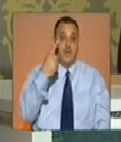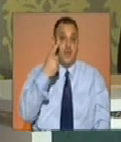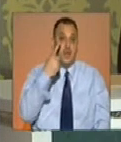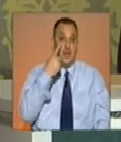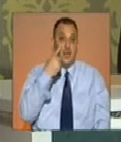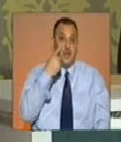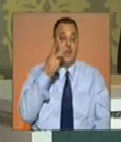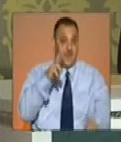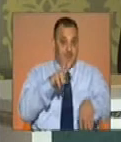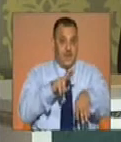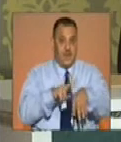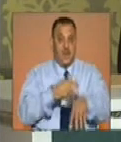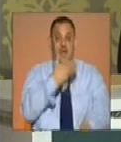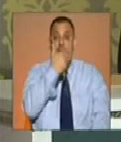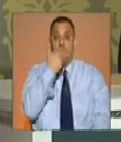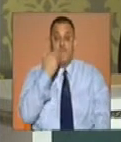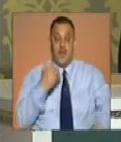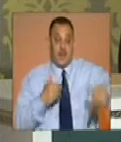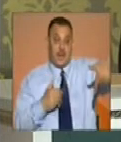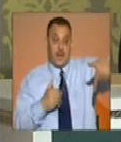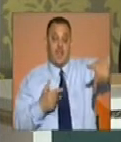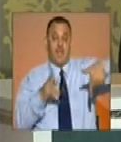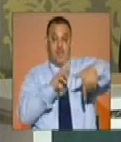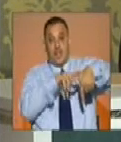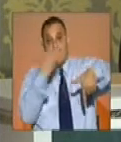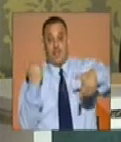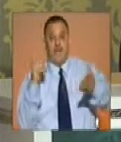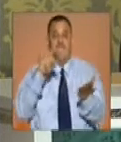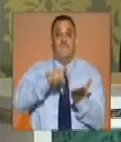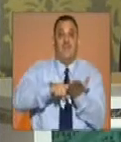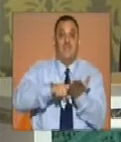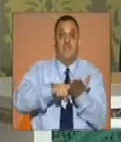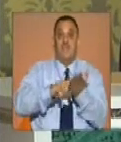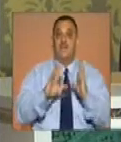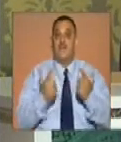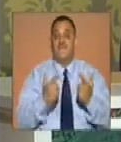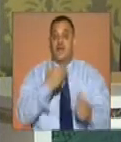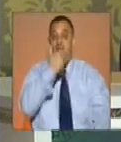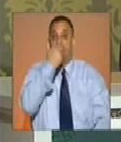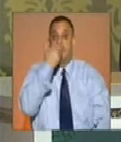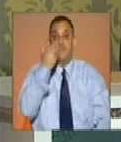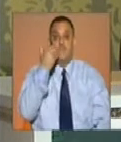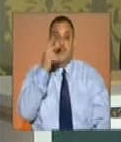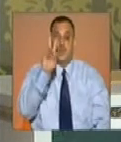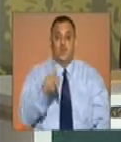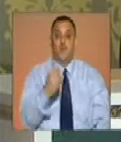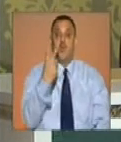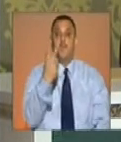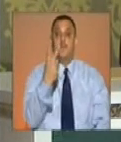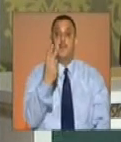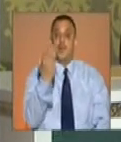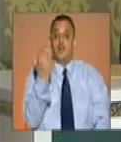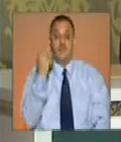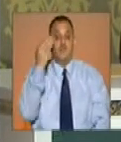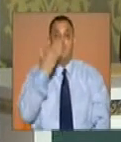الواحد يعني يصوم الست وبعدين يقضي يعني عقب. فالحين أنا صمت يومين أول قبل ما